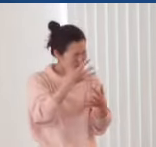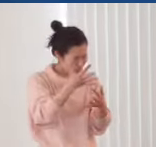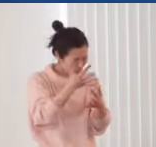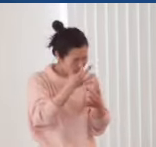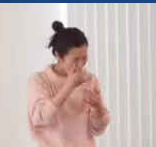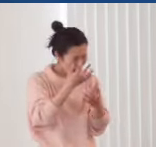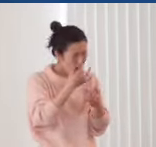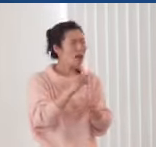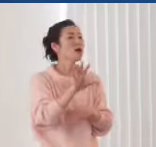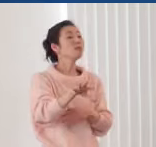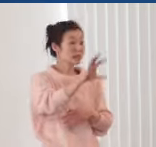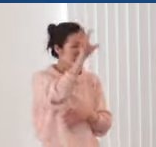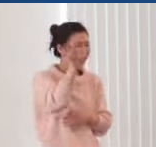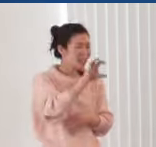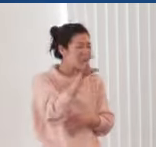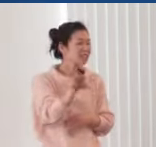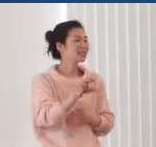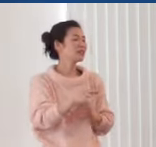ですけれども、